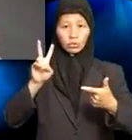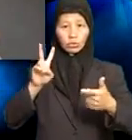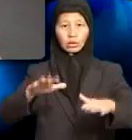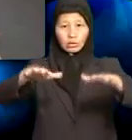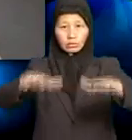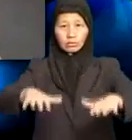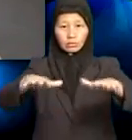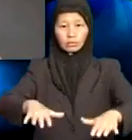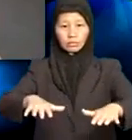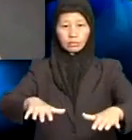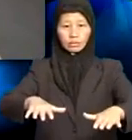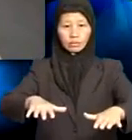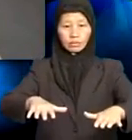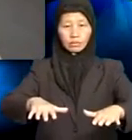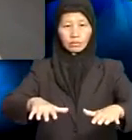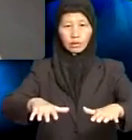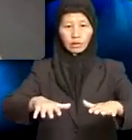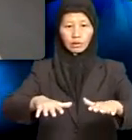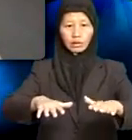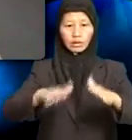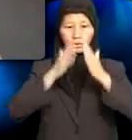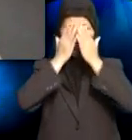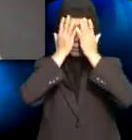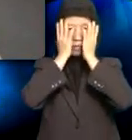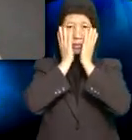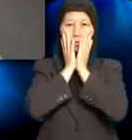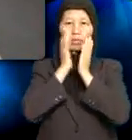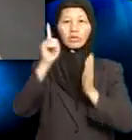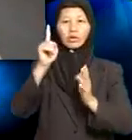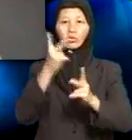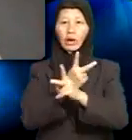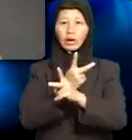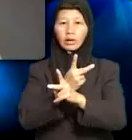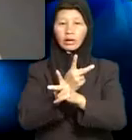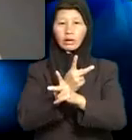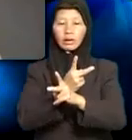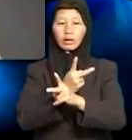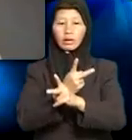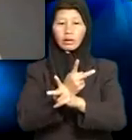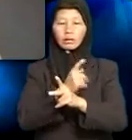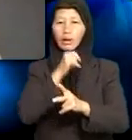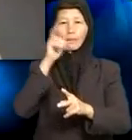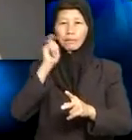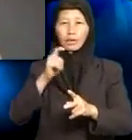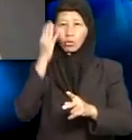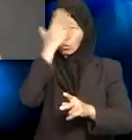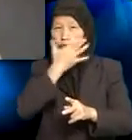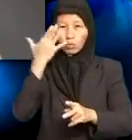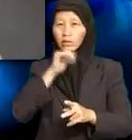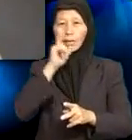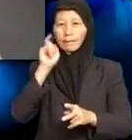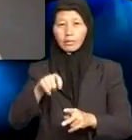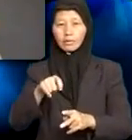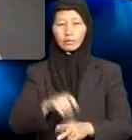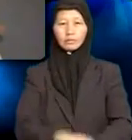debu dan terus disapu ke muka. Iaitu sekali sapu dan tidak dimestikan rata seperti wuduk.